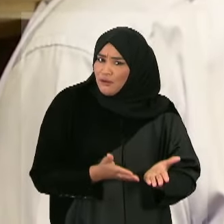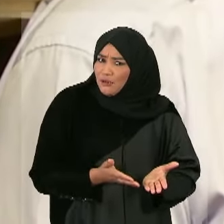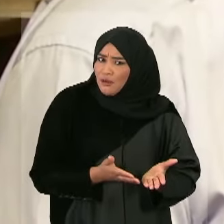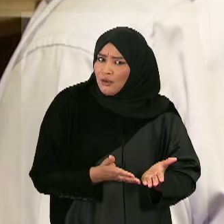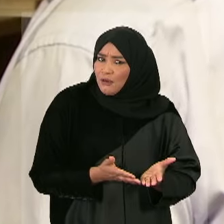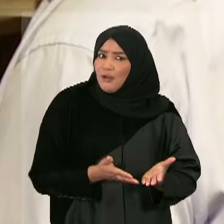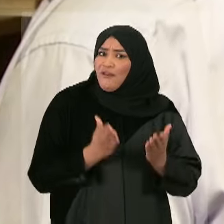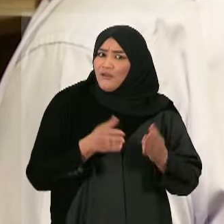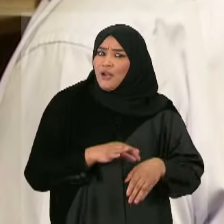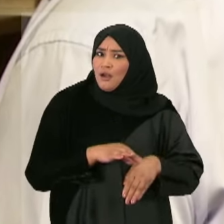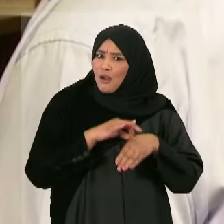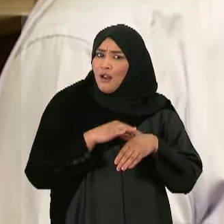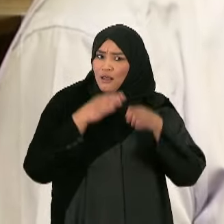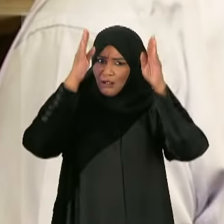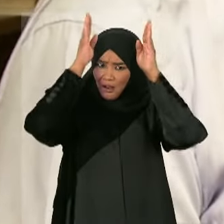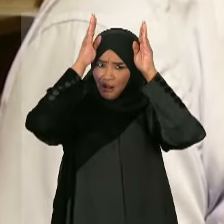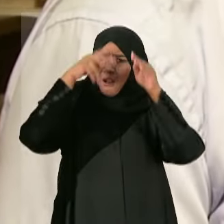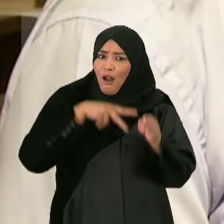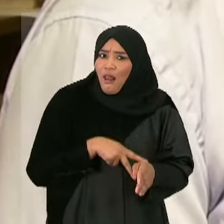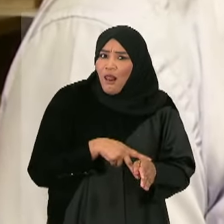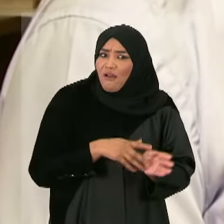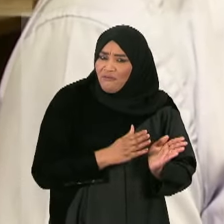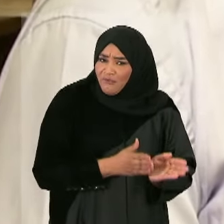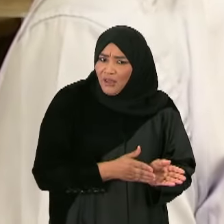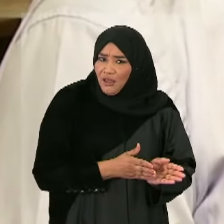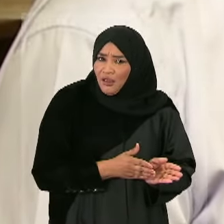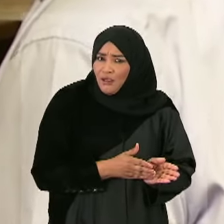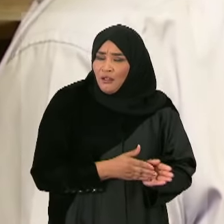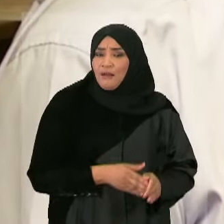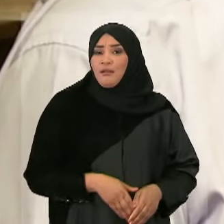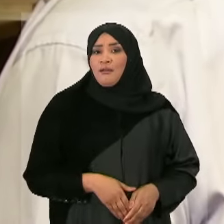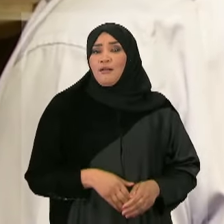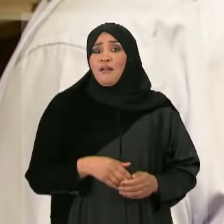سكان. قال له مزبوط لكن ما إلهنش تراث،